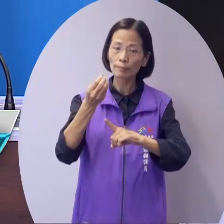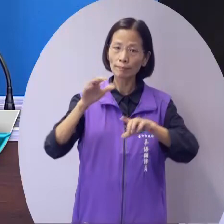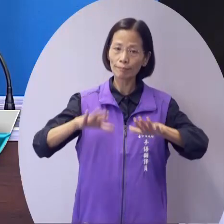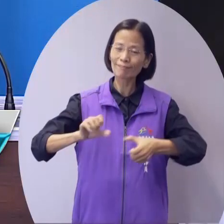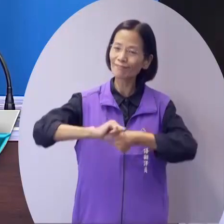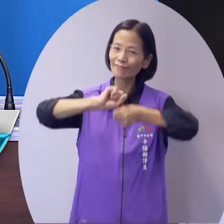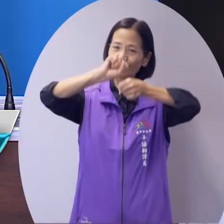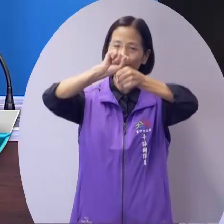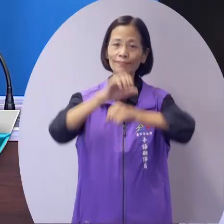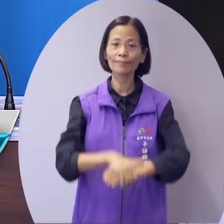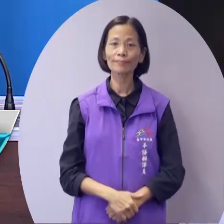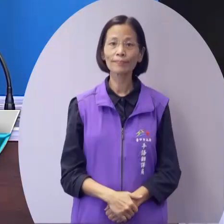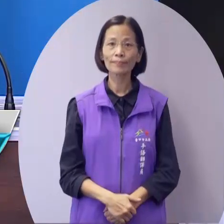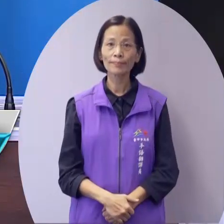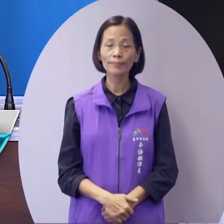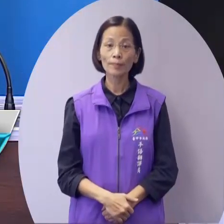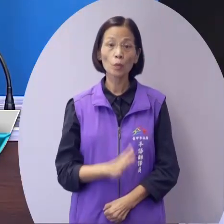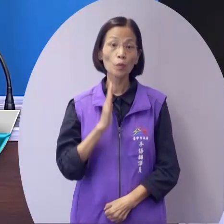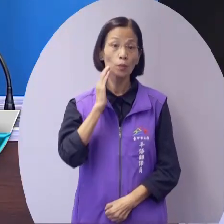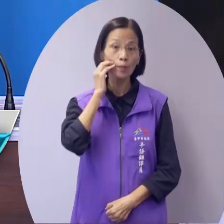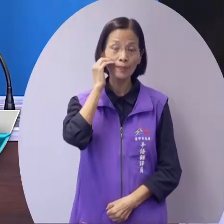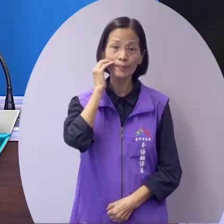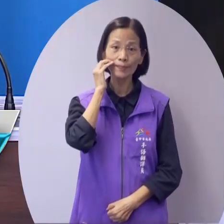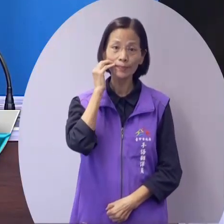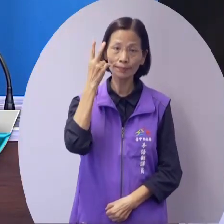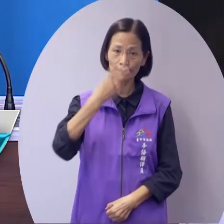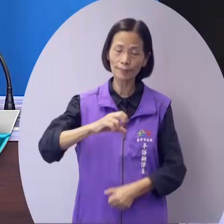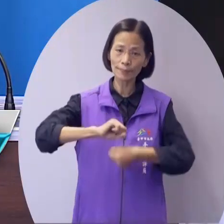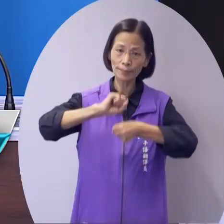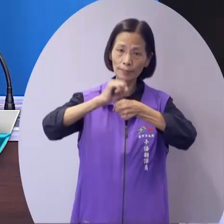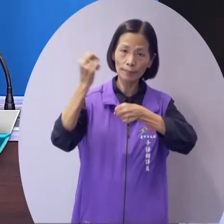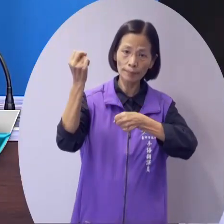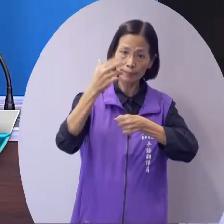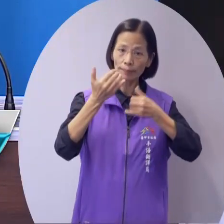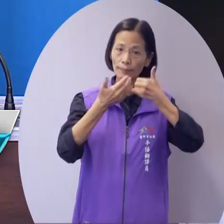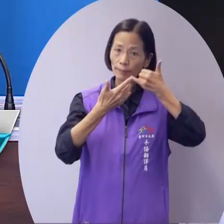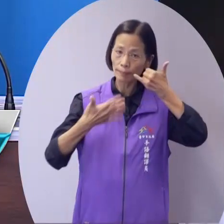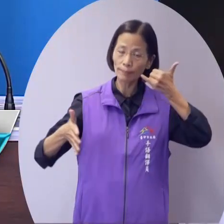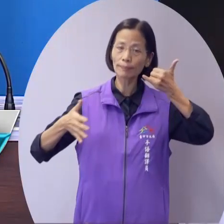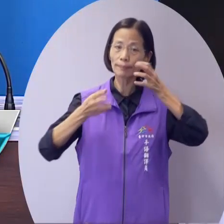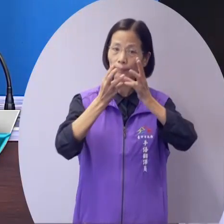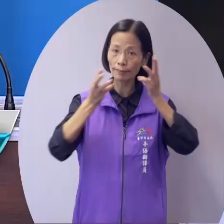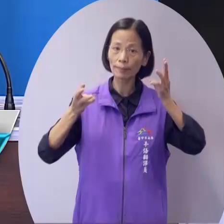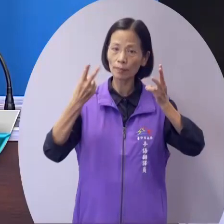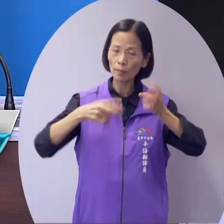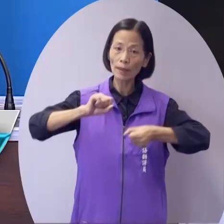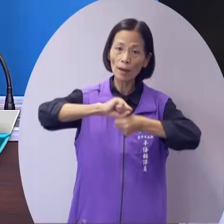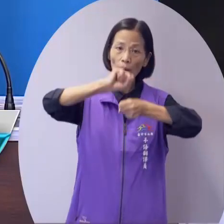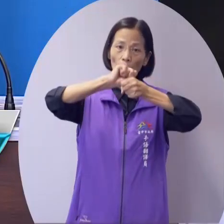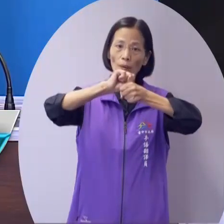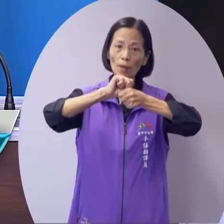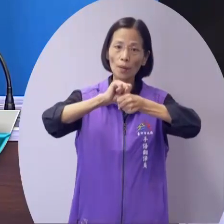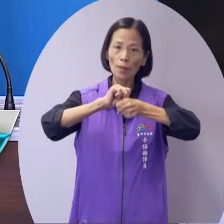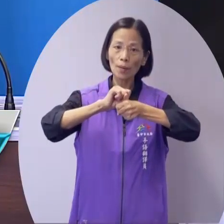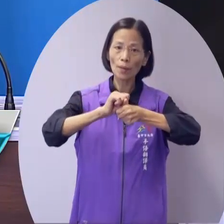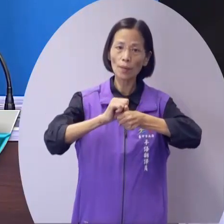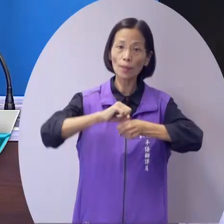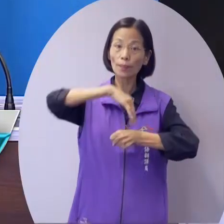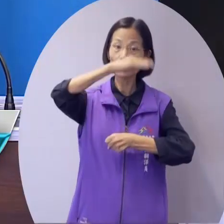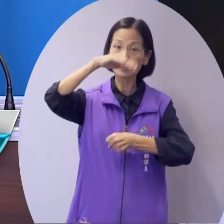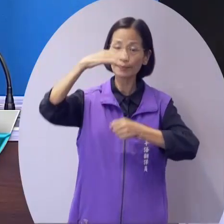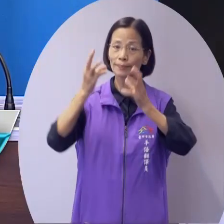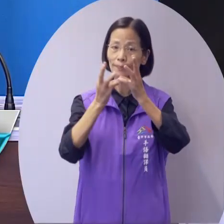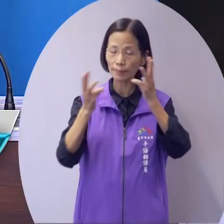推进到海线地区哈。那如果哈加上这7条海线的话，那再加上我们再加强山线